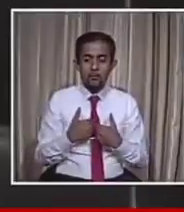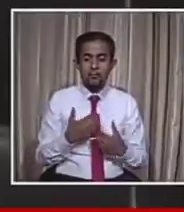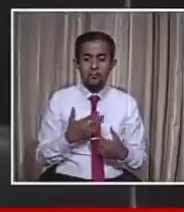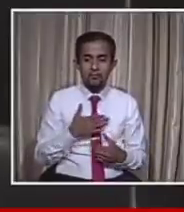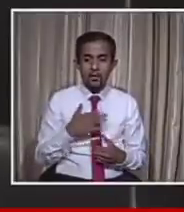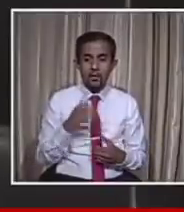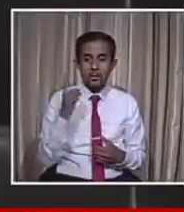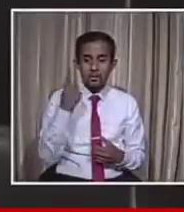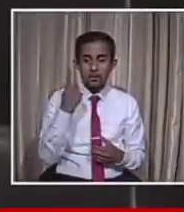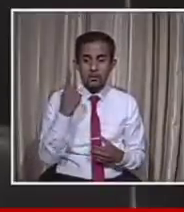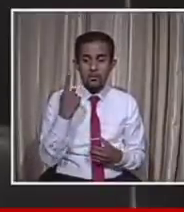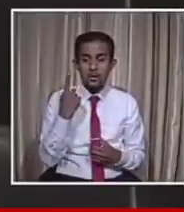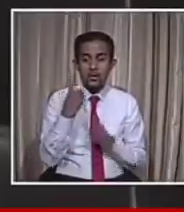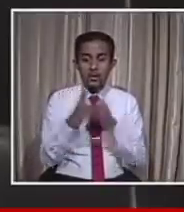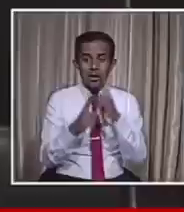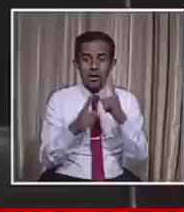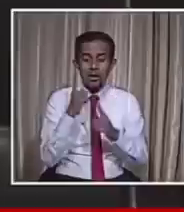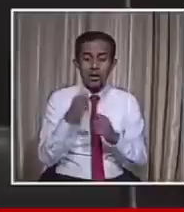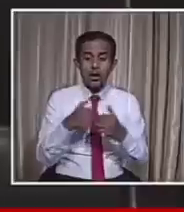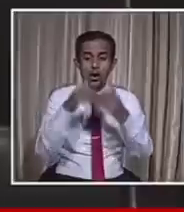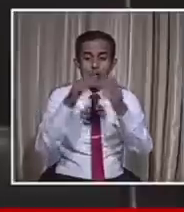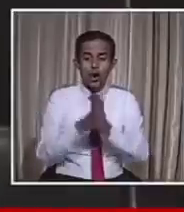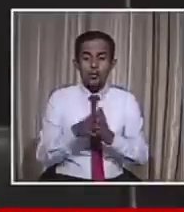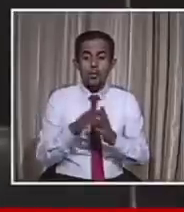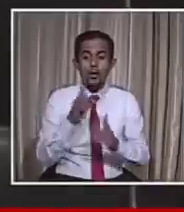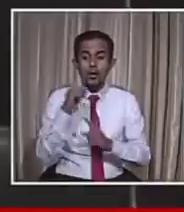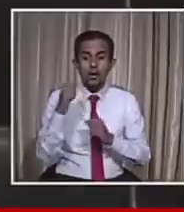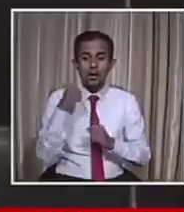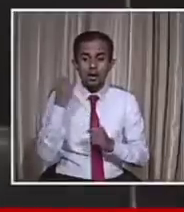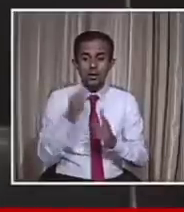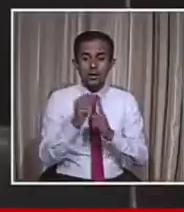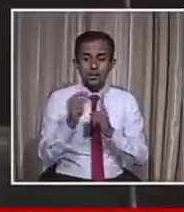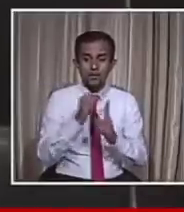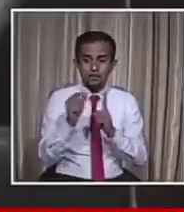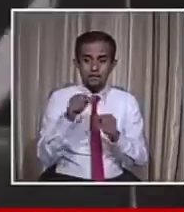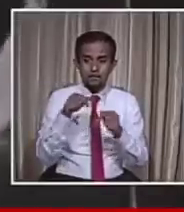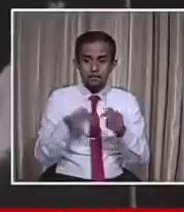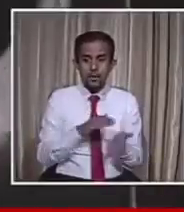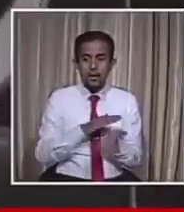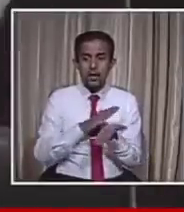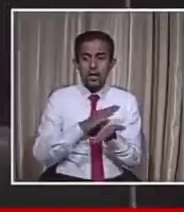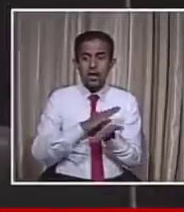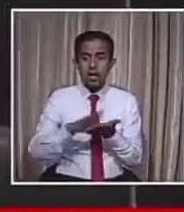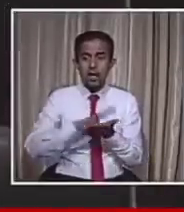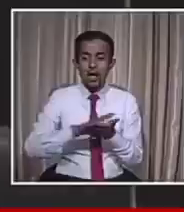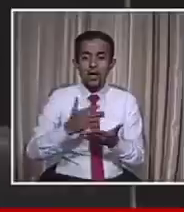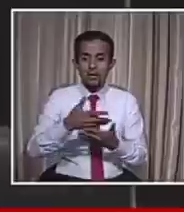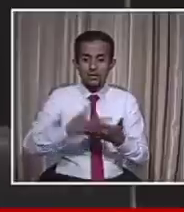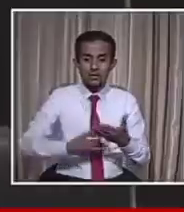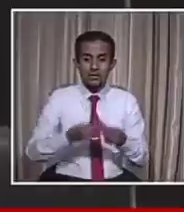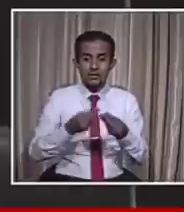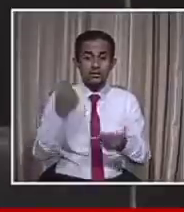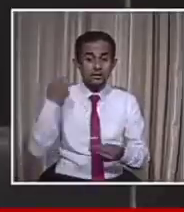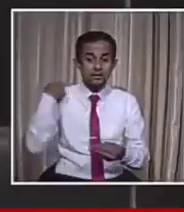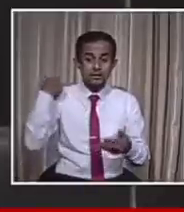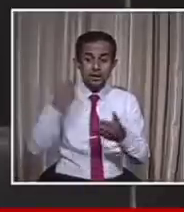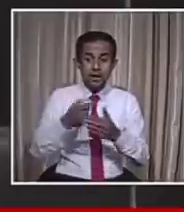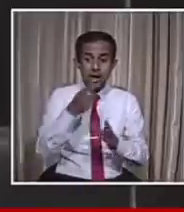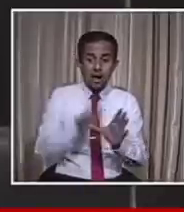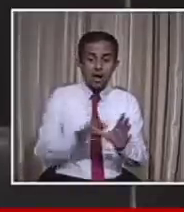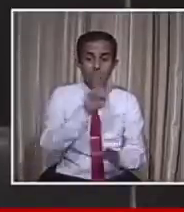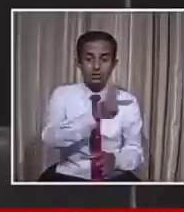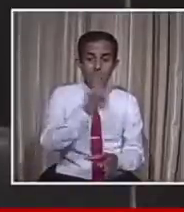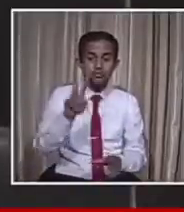நாடு பாரிய பொருளாதார நெருக்கடியை எதிர்நோக்கியுள்ளதே தவிர அரசியல் நெருக்கடி அல்ல எனவும், அதனை நிவர்த்தி செய்வதற்கு அனைவரும் தேசிய